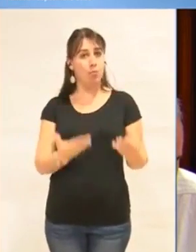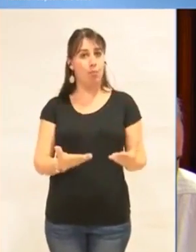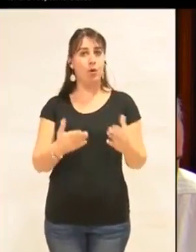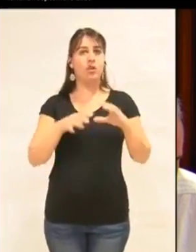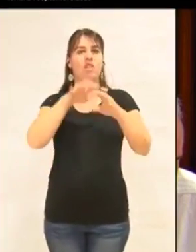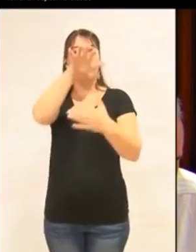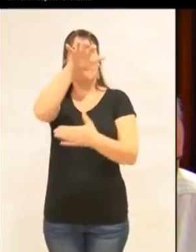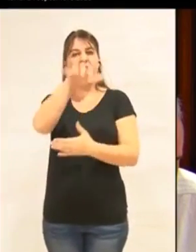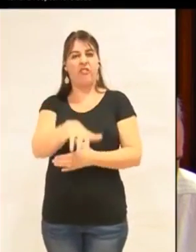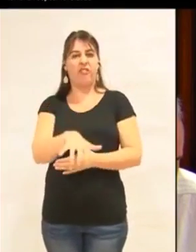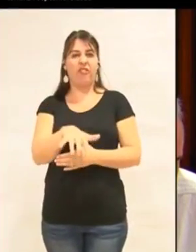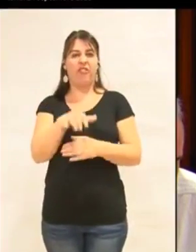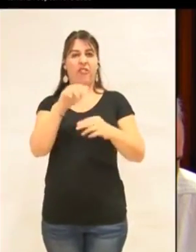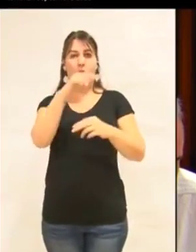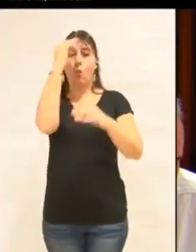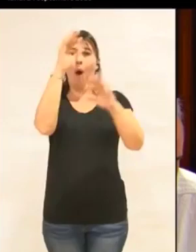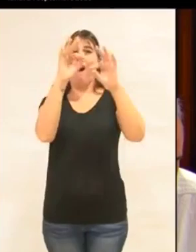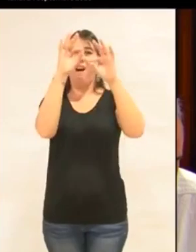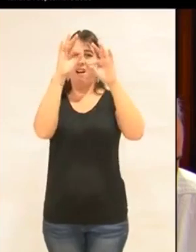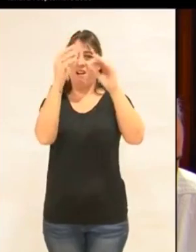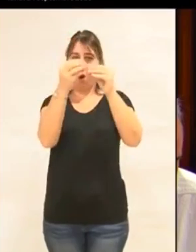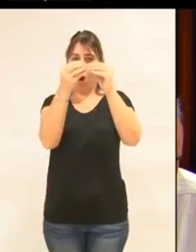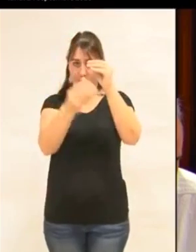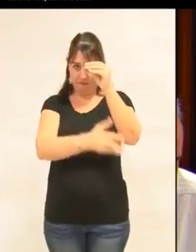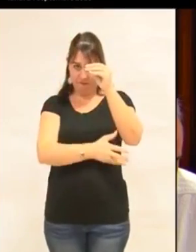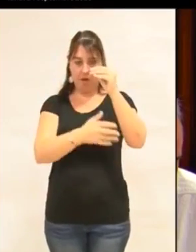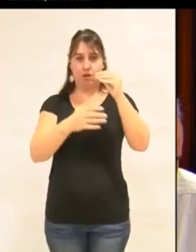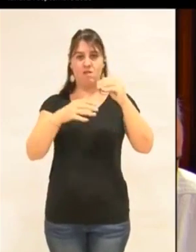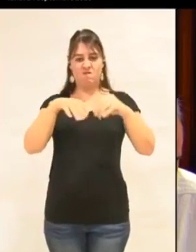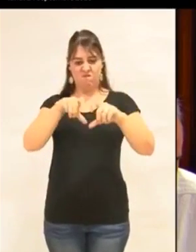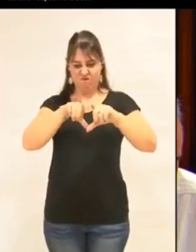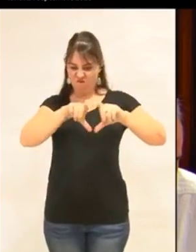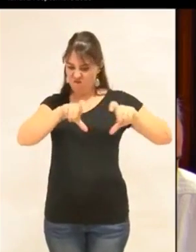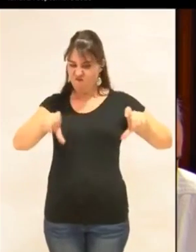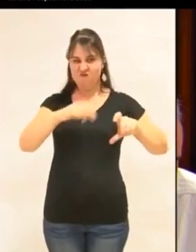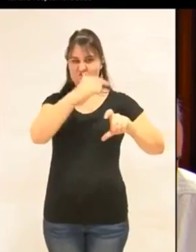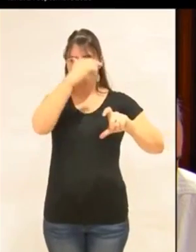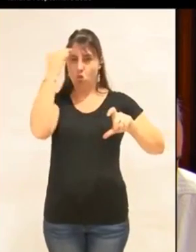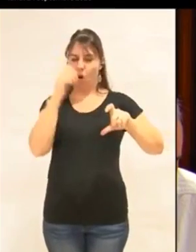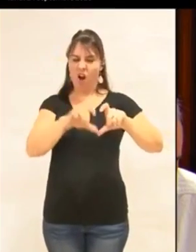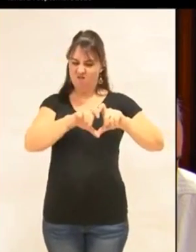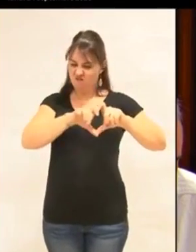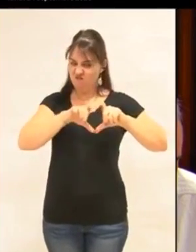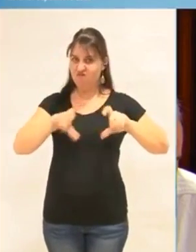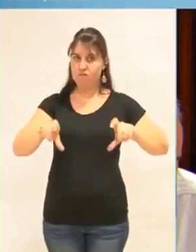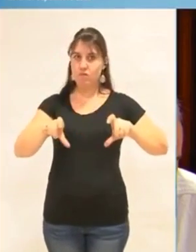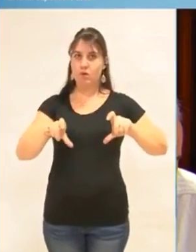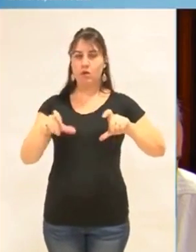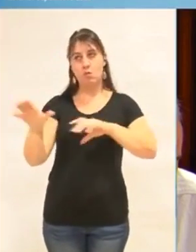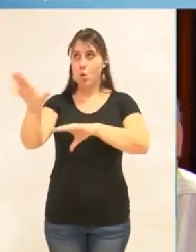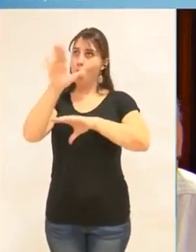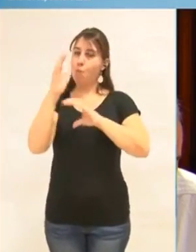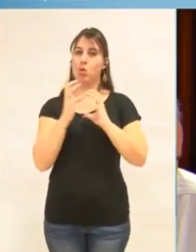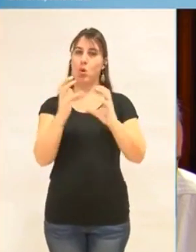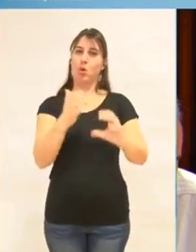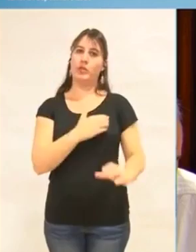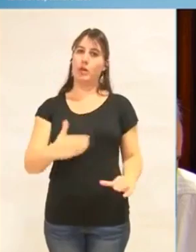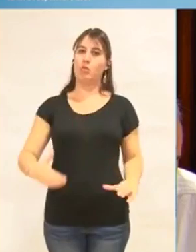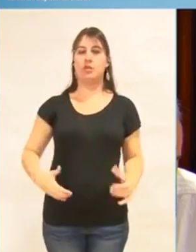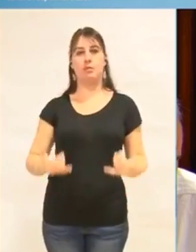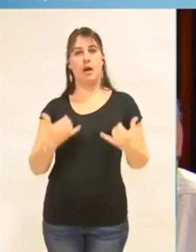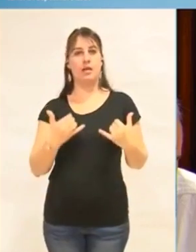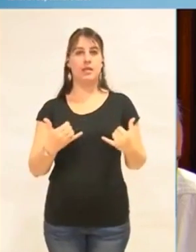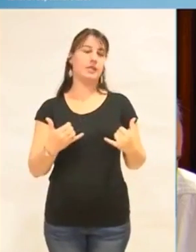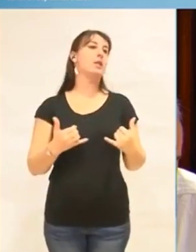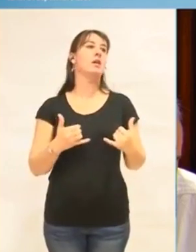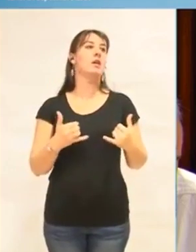maigre, de rester sur ce gras-là, de faire en sorte de démontrer que le conseil municipal, le